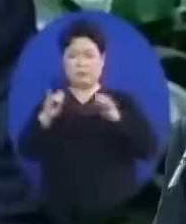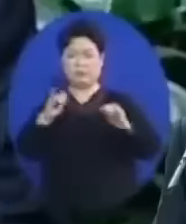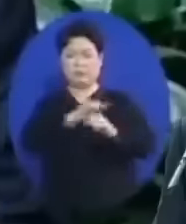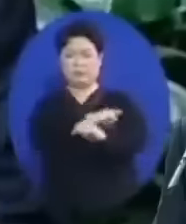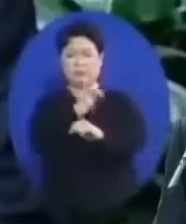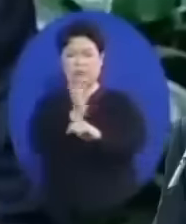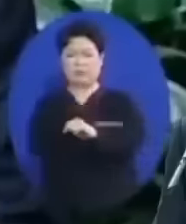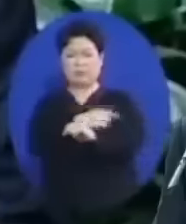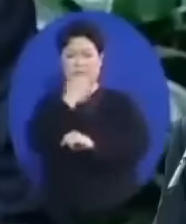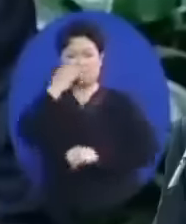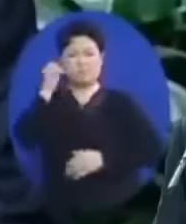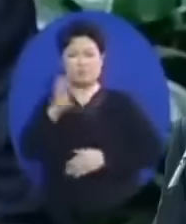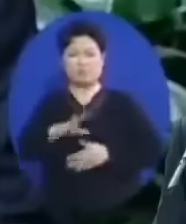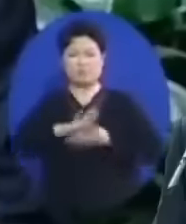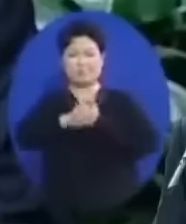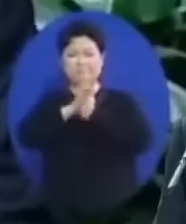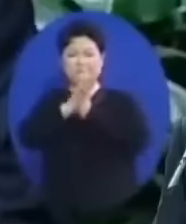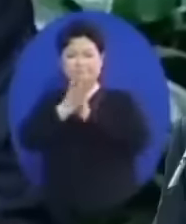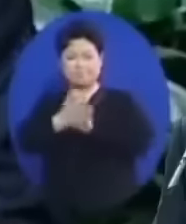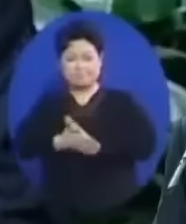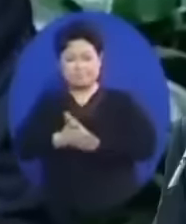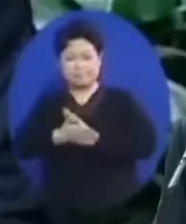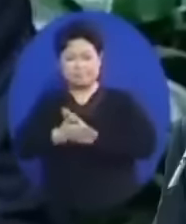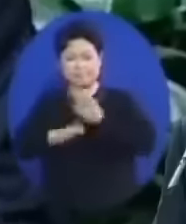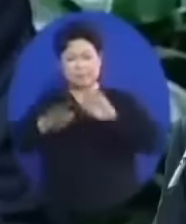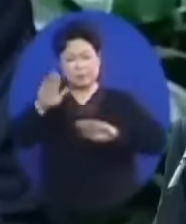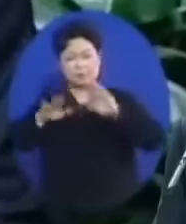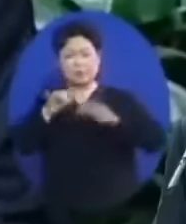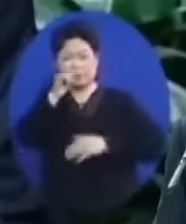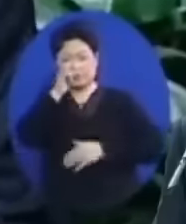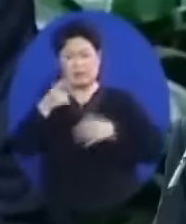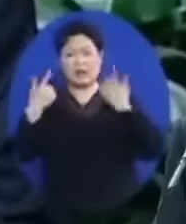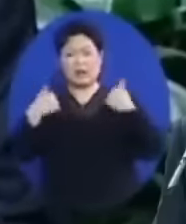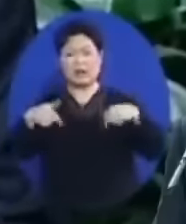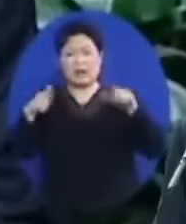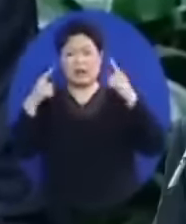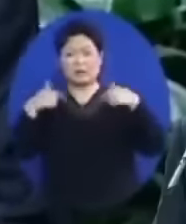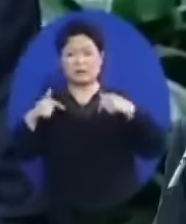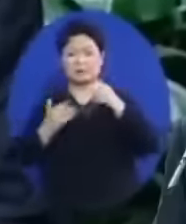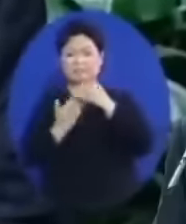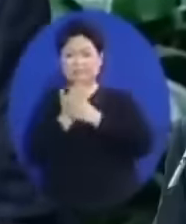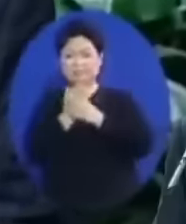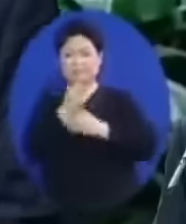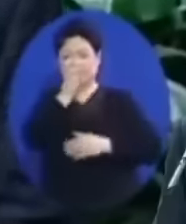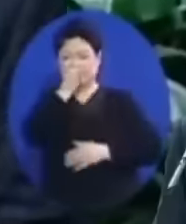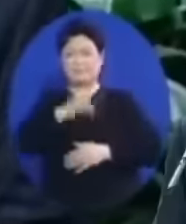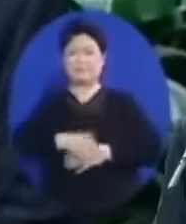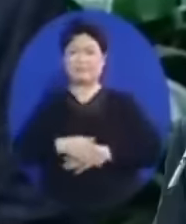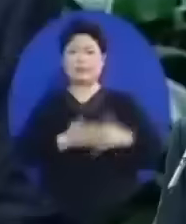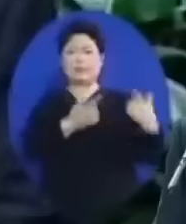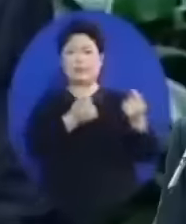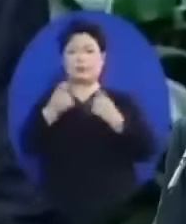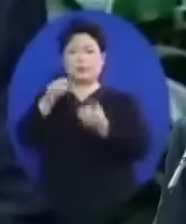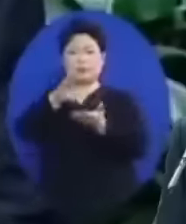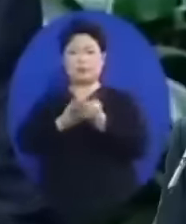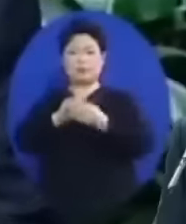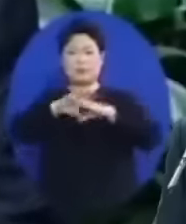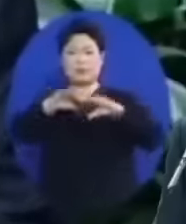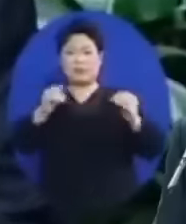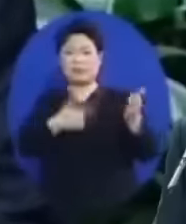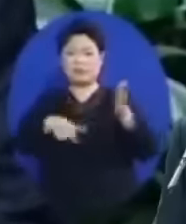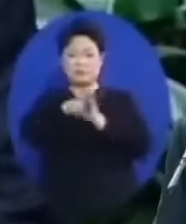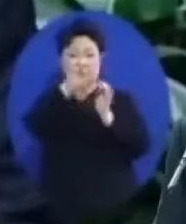무시 및 유리는 그 정도의 차는 있지만 항상 일어나고 있습니다. 이러한 문제를 해결하기